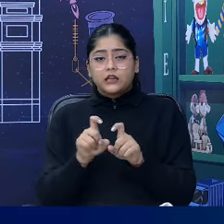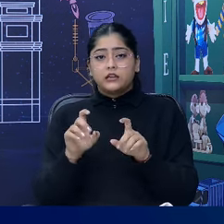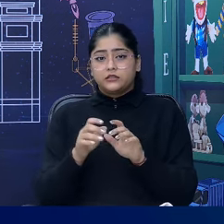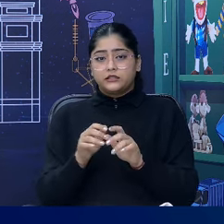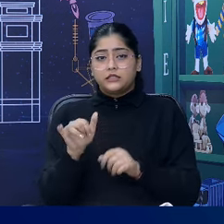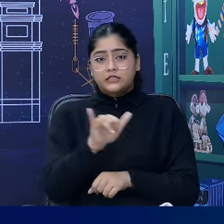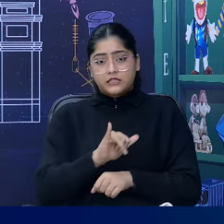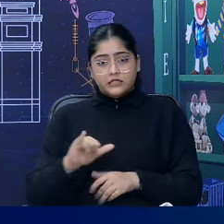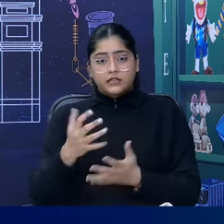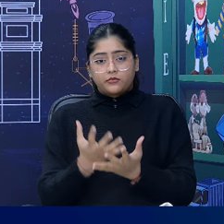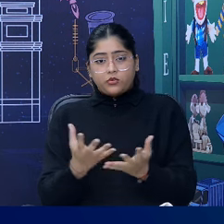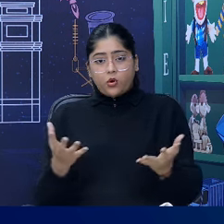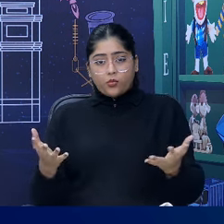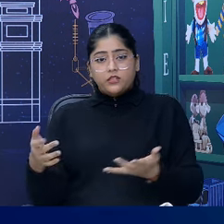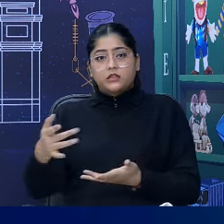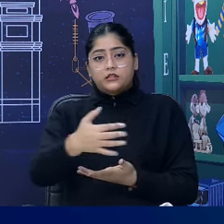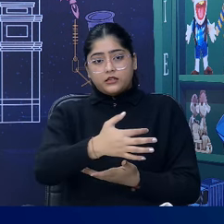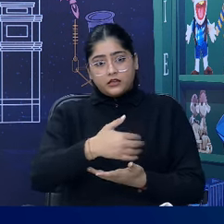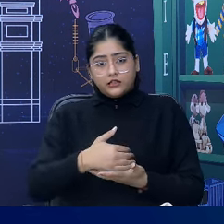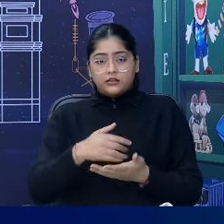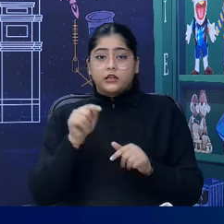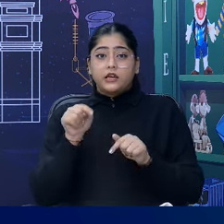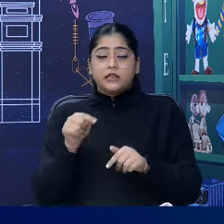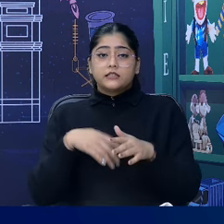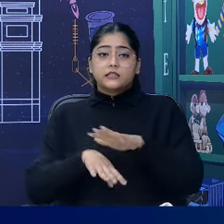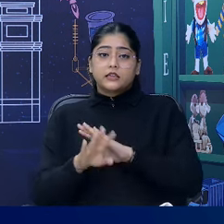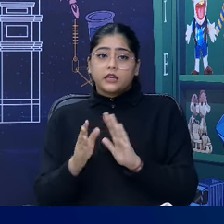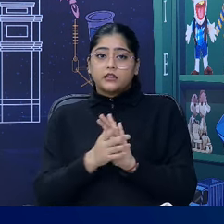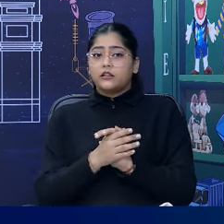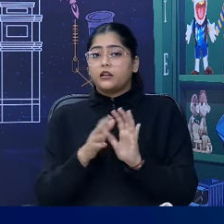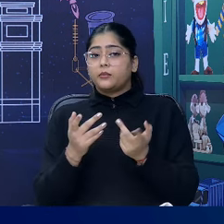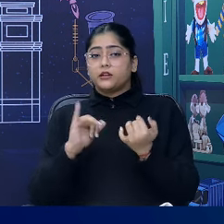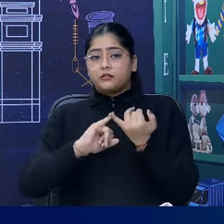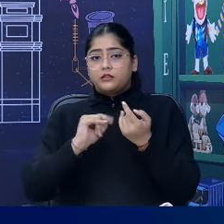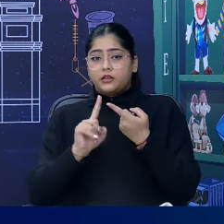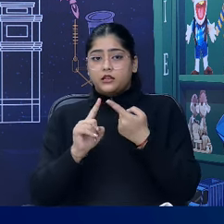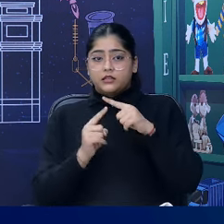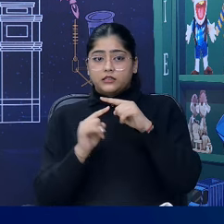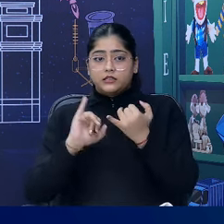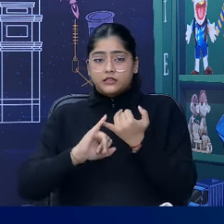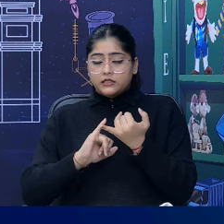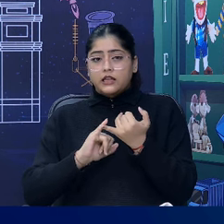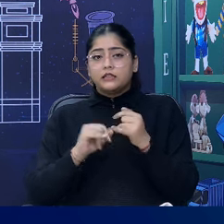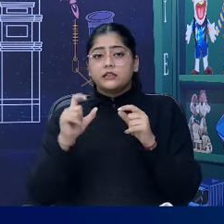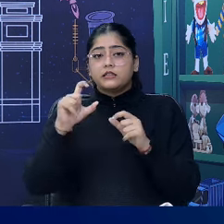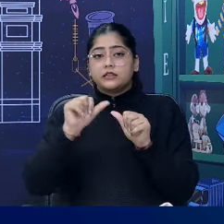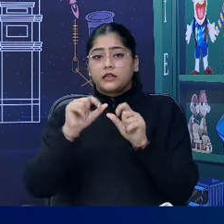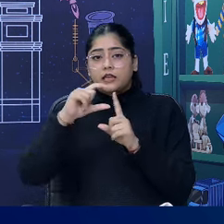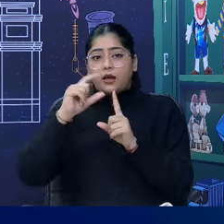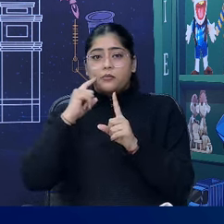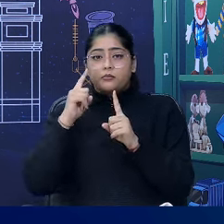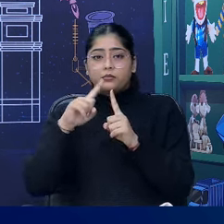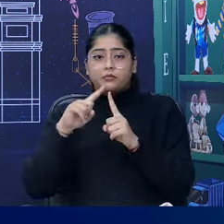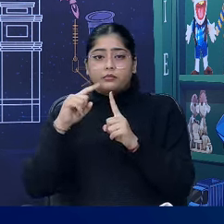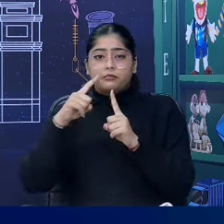आर डिनोटेड बाय कैपिटल लेटर्स. चलिए कुछ प्रैक्टिकल एग्जांपल्स भी देख लेते हैं. रियल